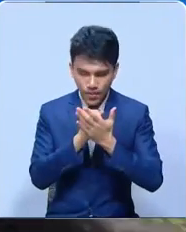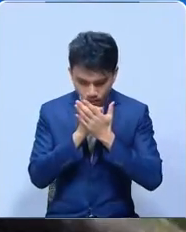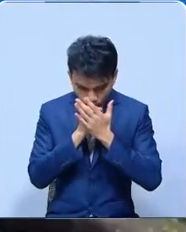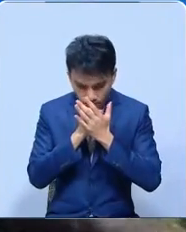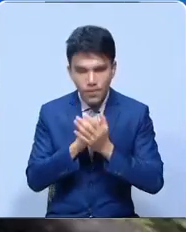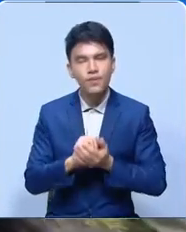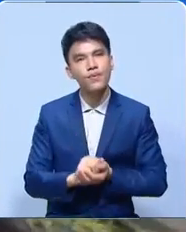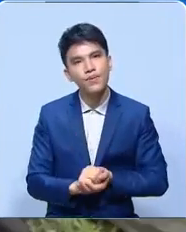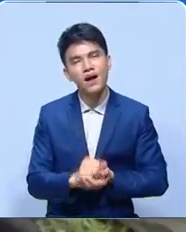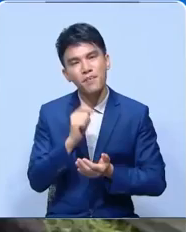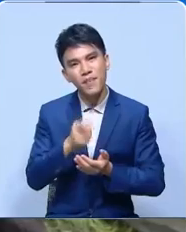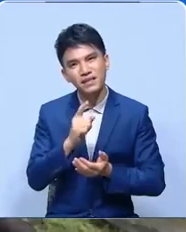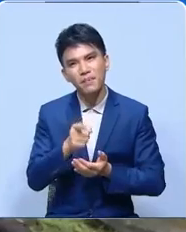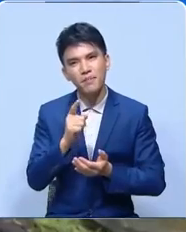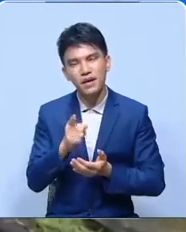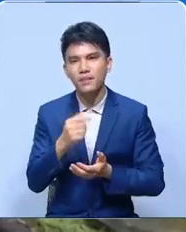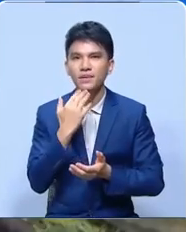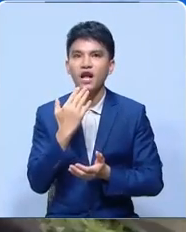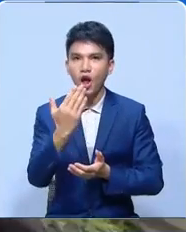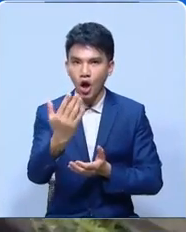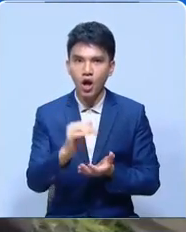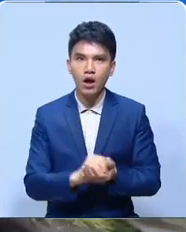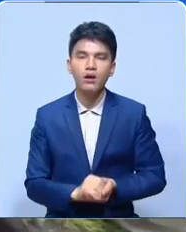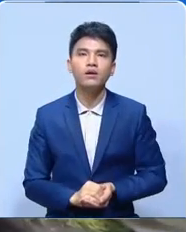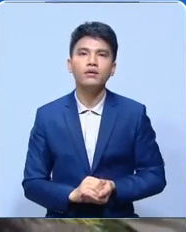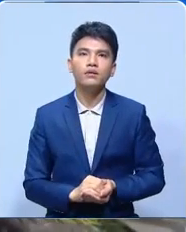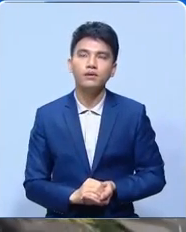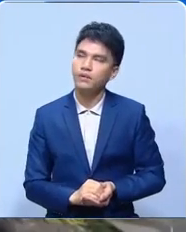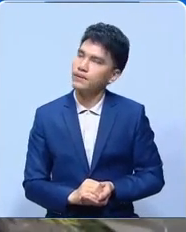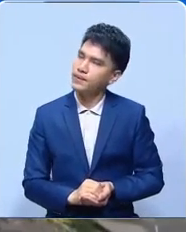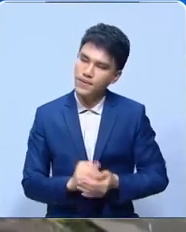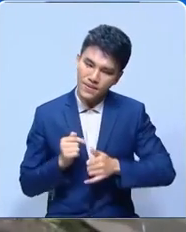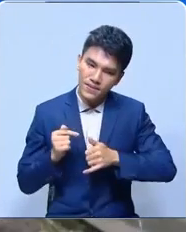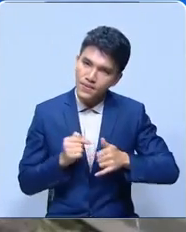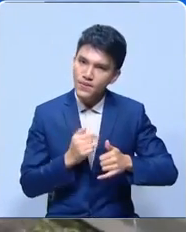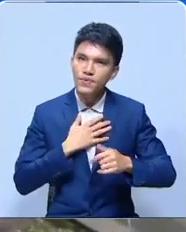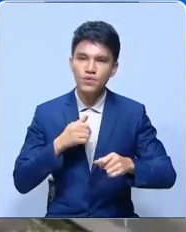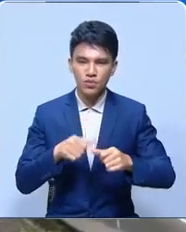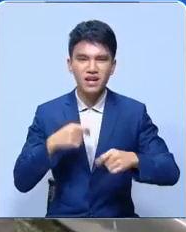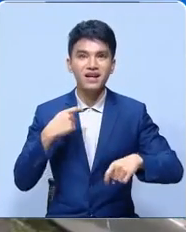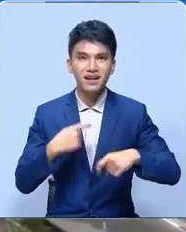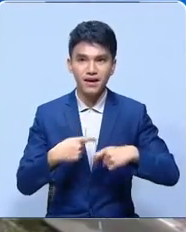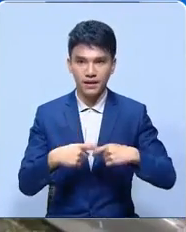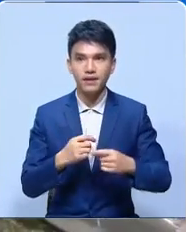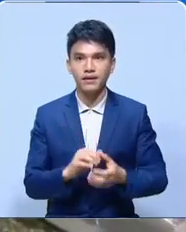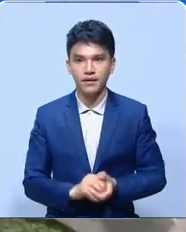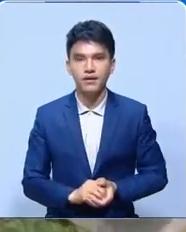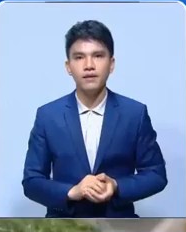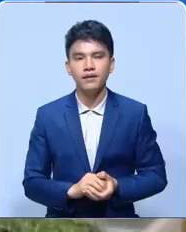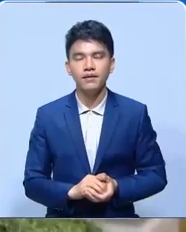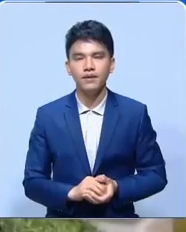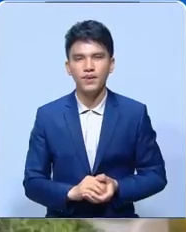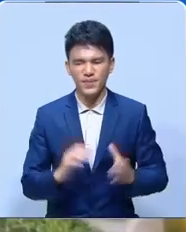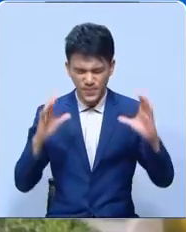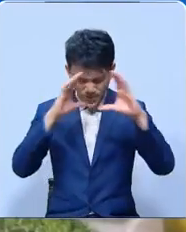แล้วมัน กลับมาที่เคยทำร้ายคนในครอบครัวป่ะ ใช่ ทำร้ายดิ มันขู ่แล้วก็อยู่ลำบาก ใช่ค่ะมันอยู่เนี่ยหากินคือหากินลำบากตอนคืน